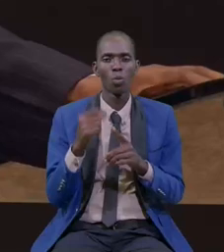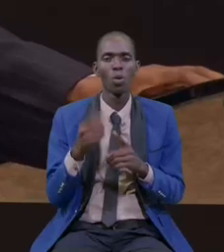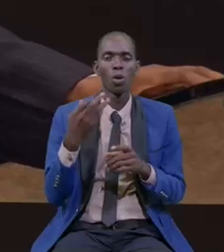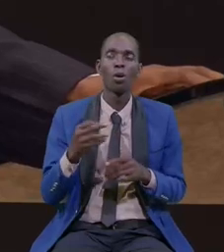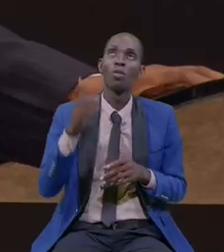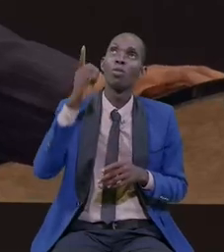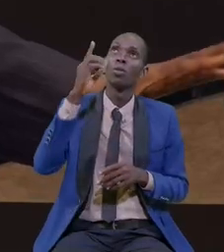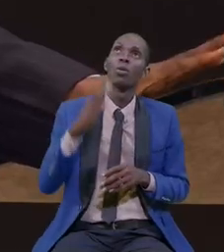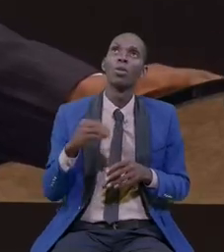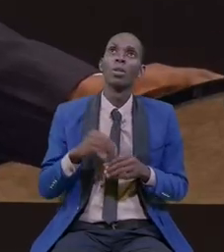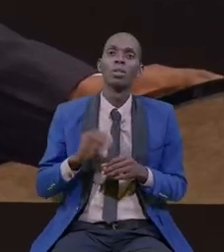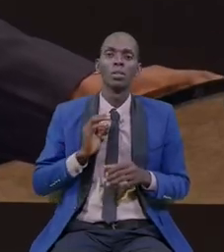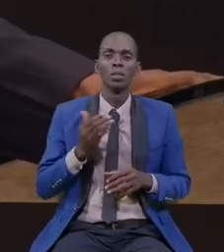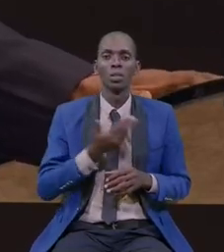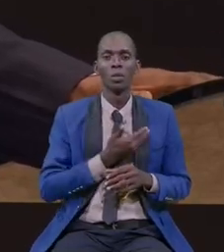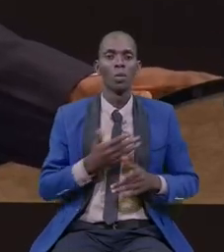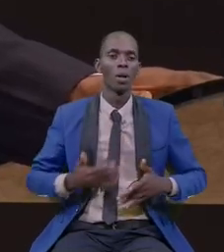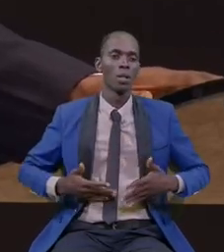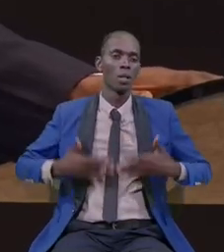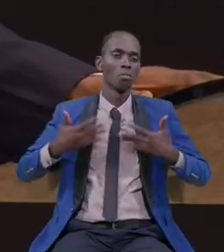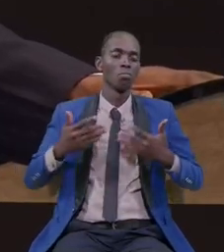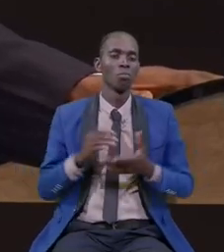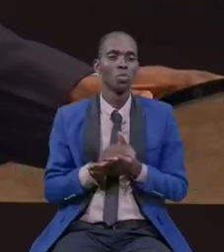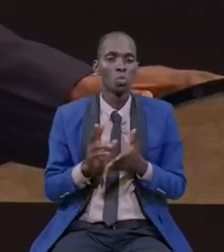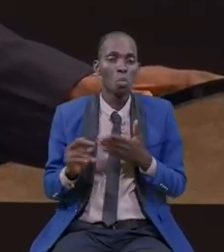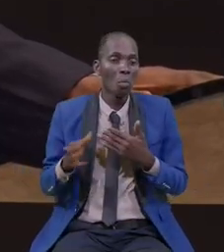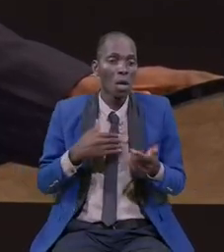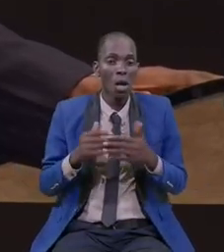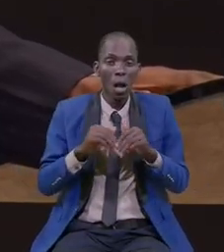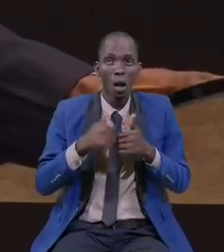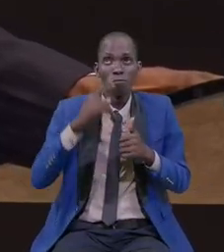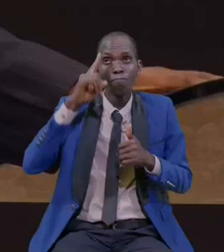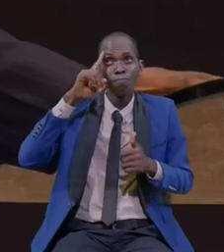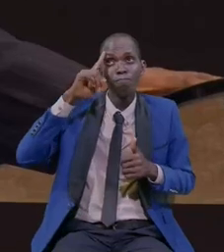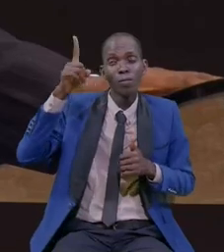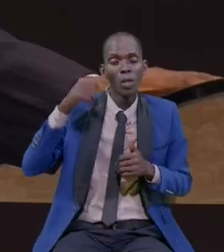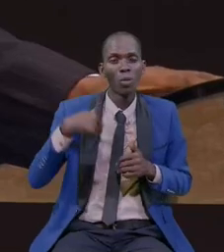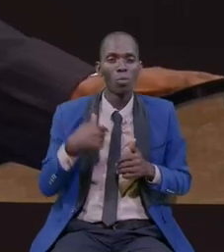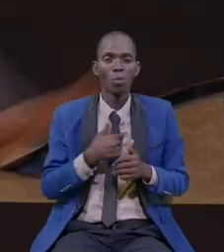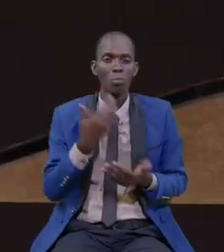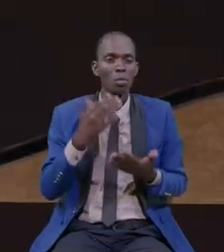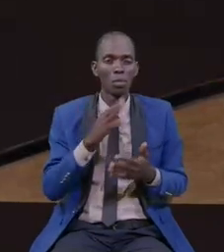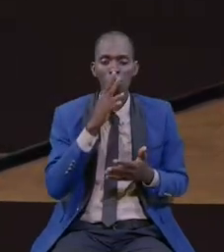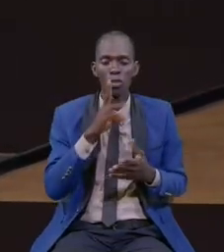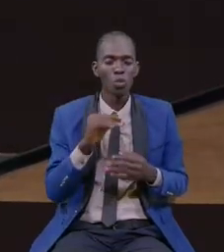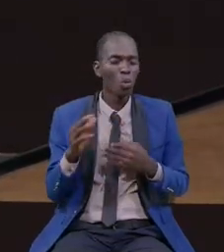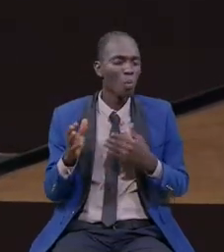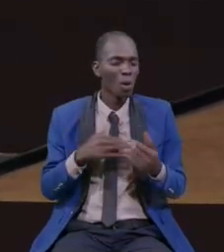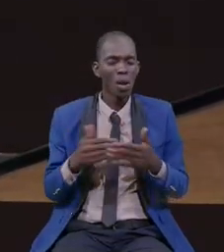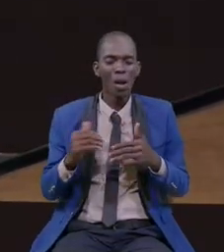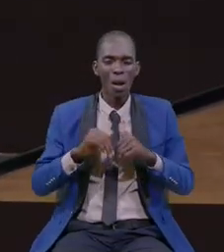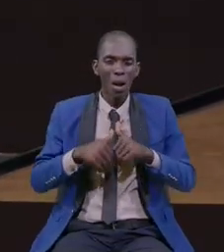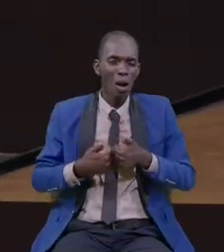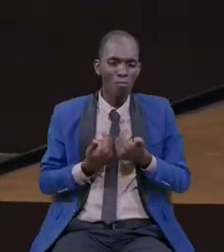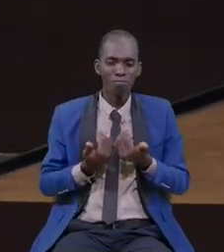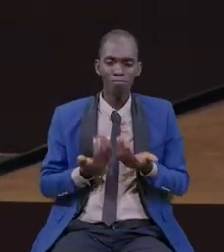vies quel que soit la l'intelligence que nous avons quel que soit la vie occupée que nous avons quel que